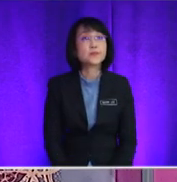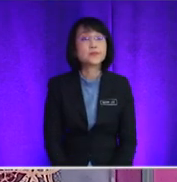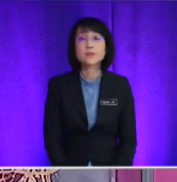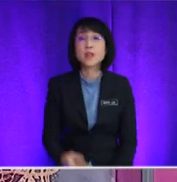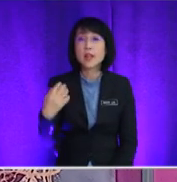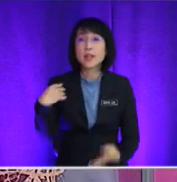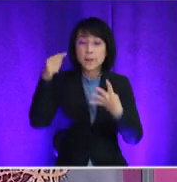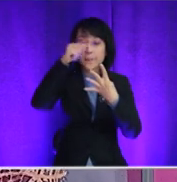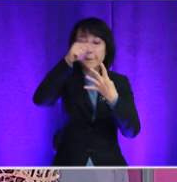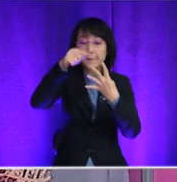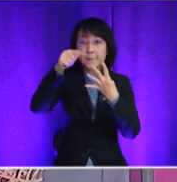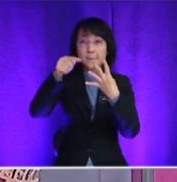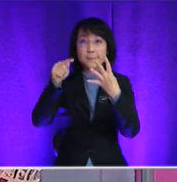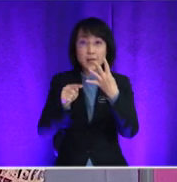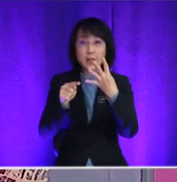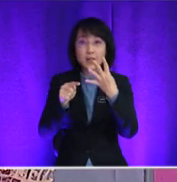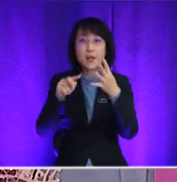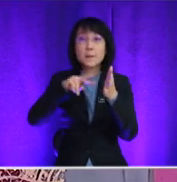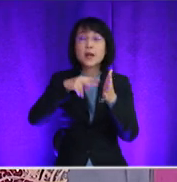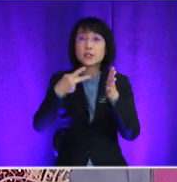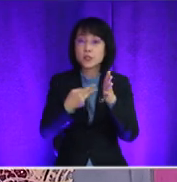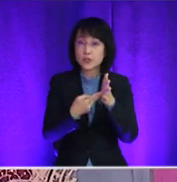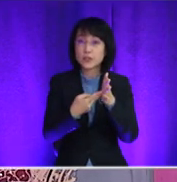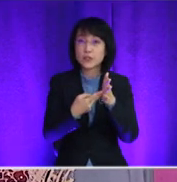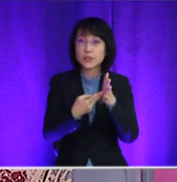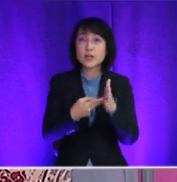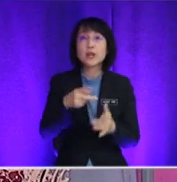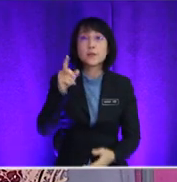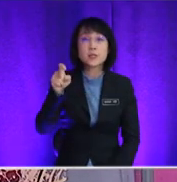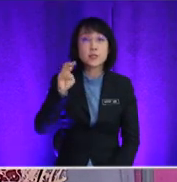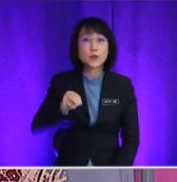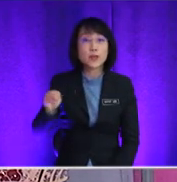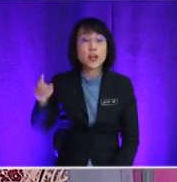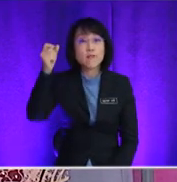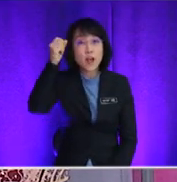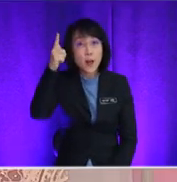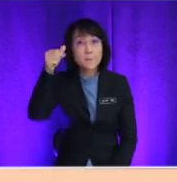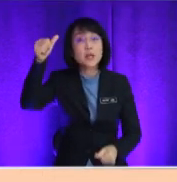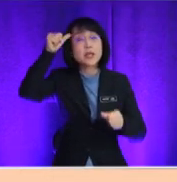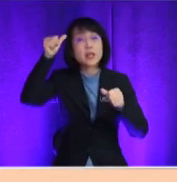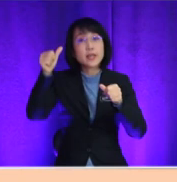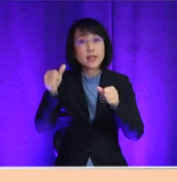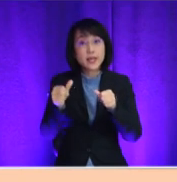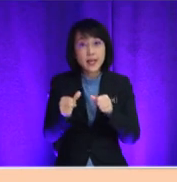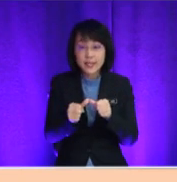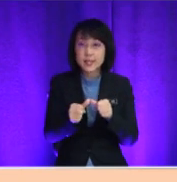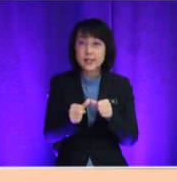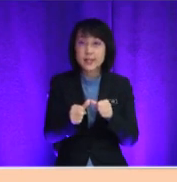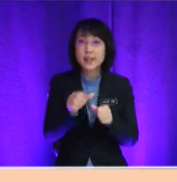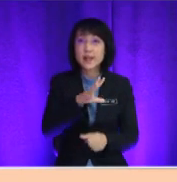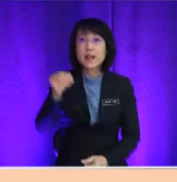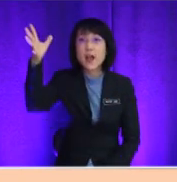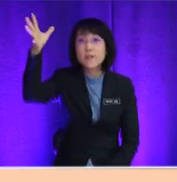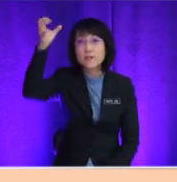empat definisi yang perlu murid paham ingat dan juga